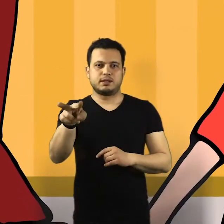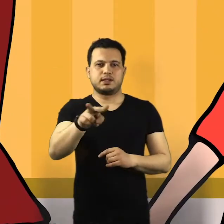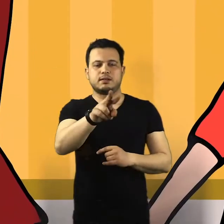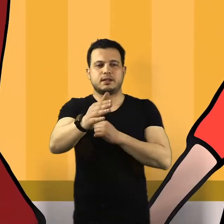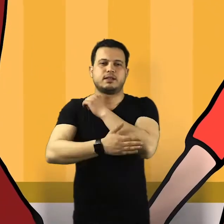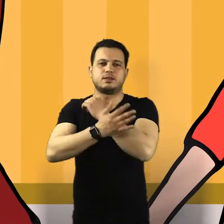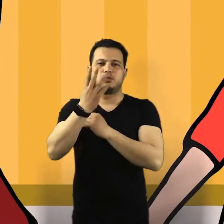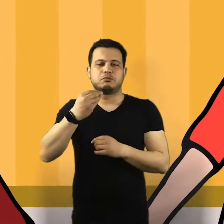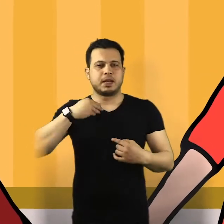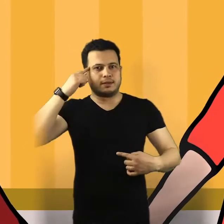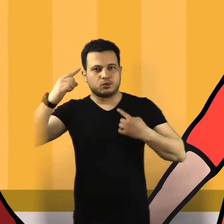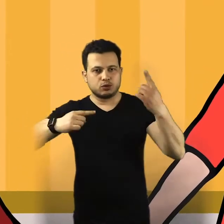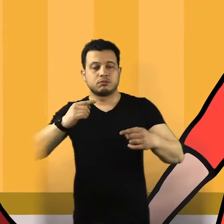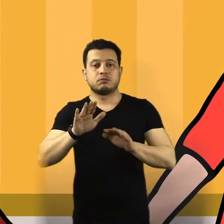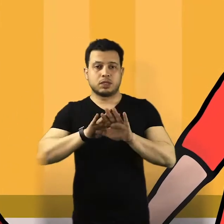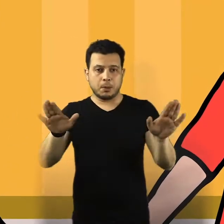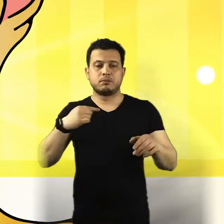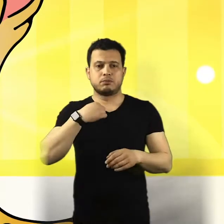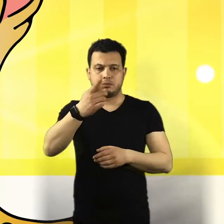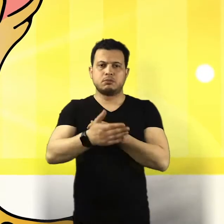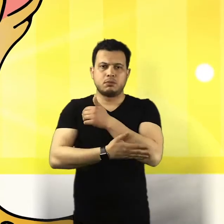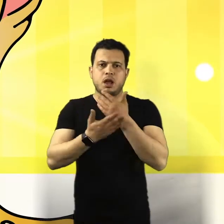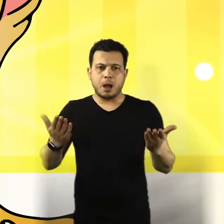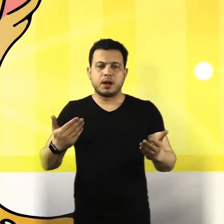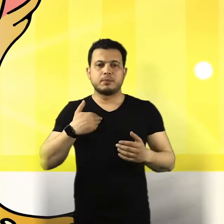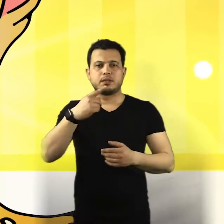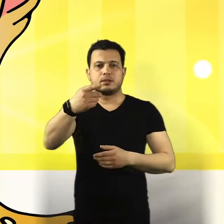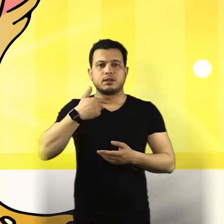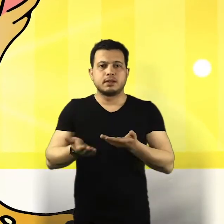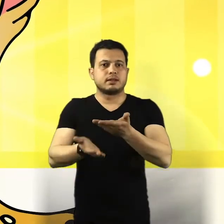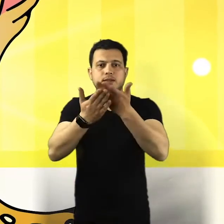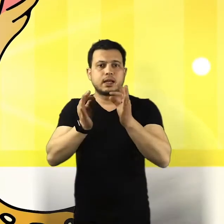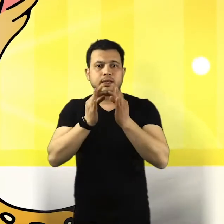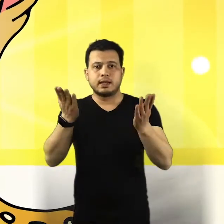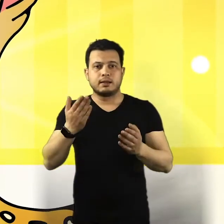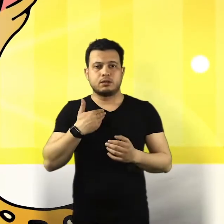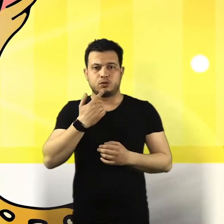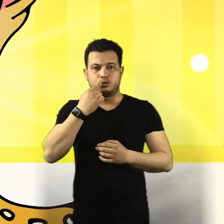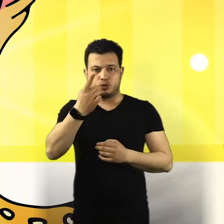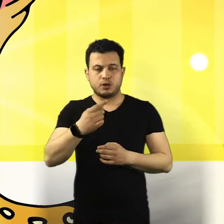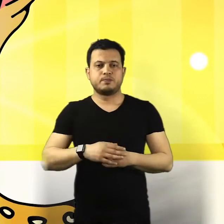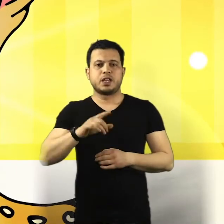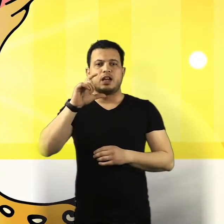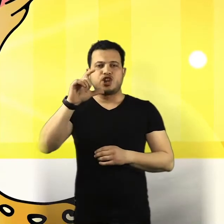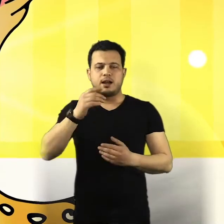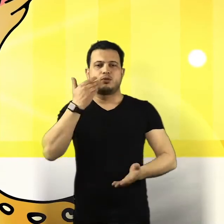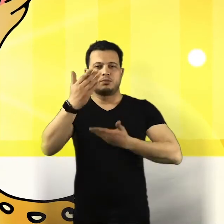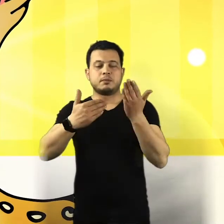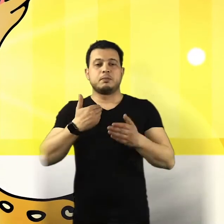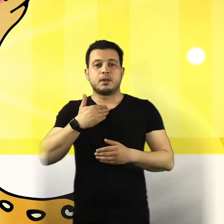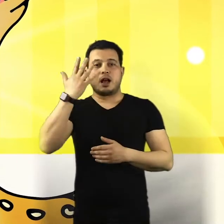bizden tam olarak ne istiyorsun? Anıt Karaçam ormanlarını bilirsiniz Orası benim